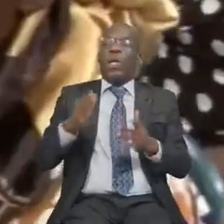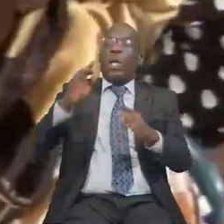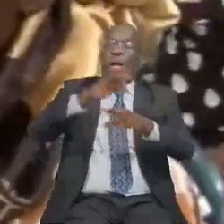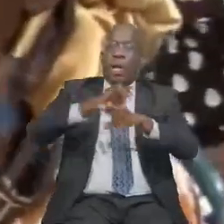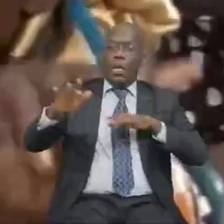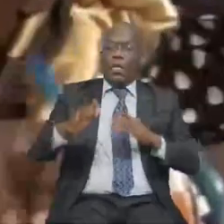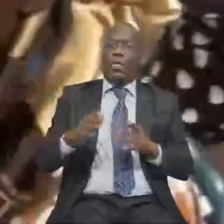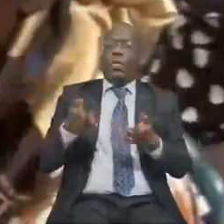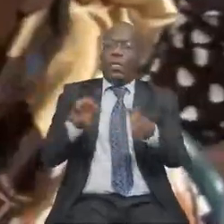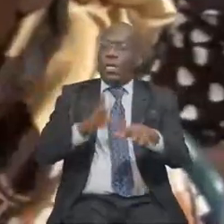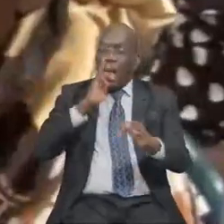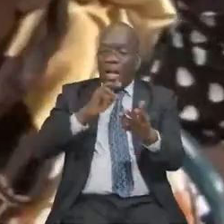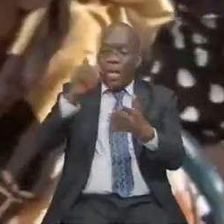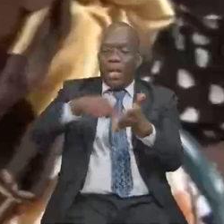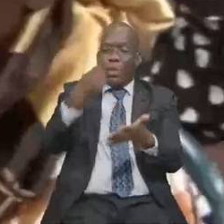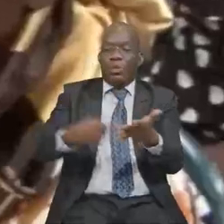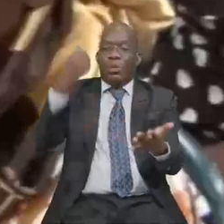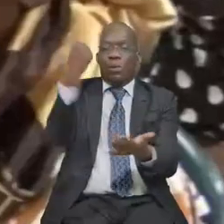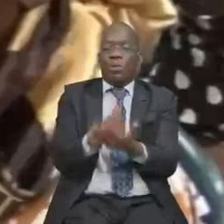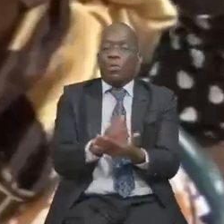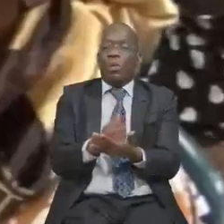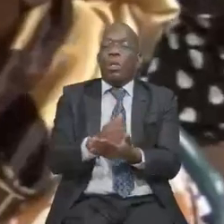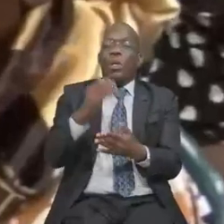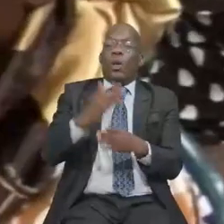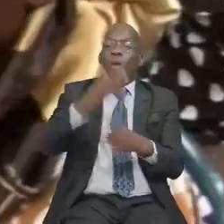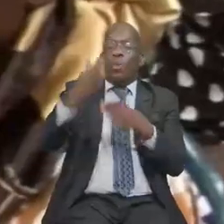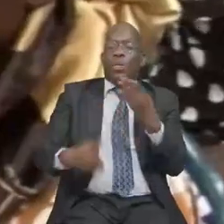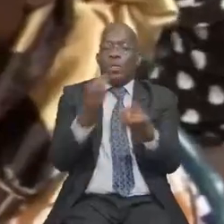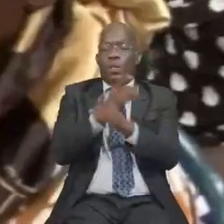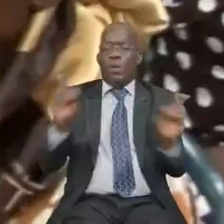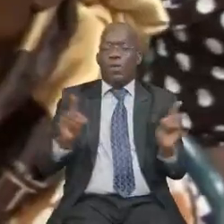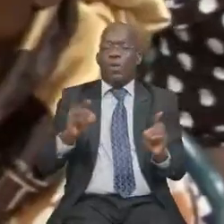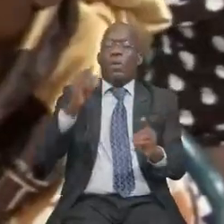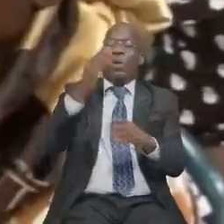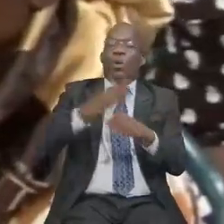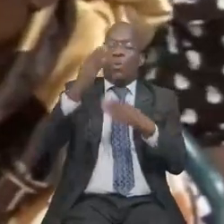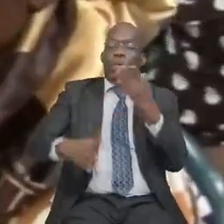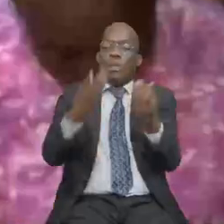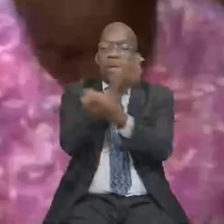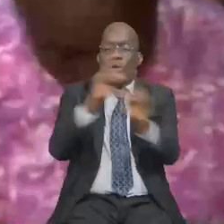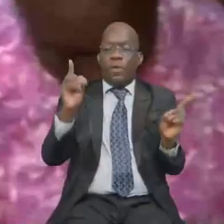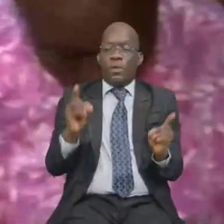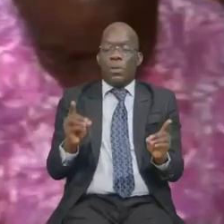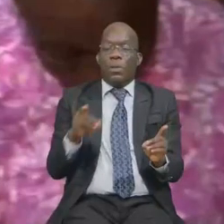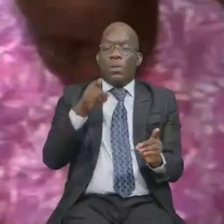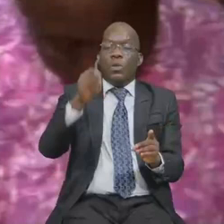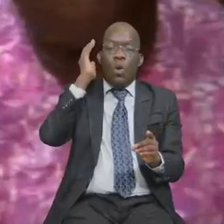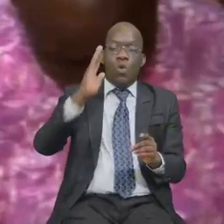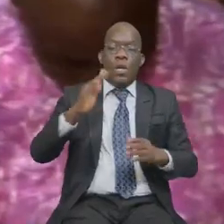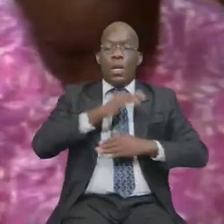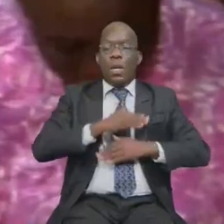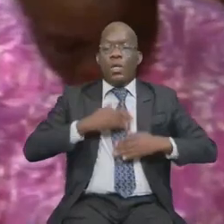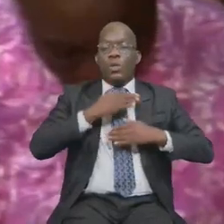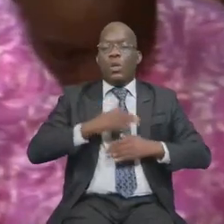famille. La délivrance totale. La délivrance totale. Tu vas jouir de ta